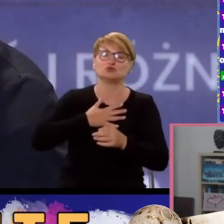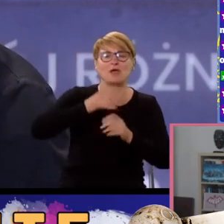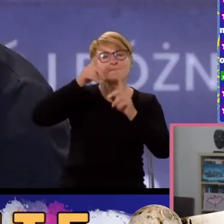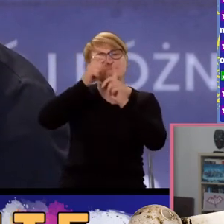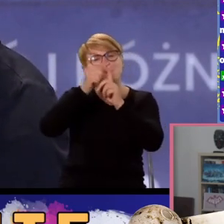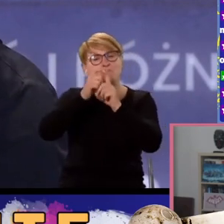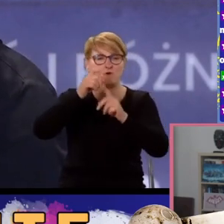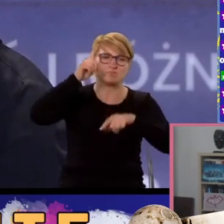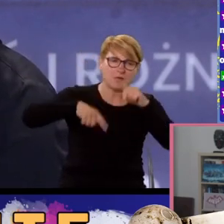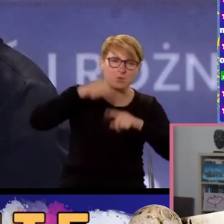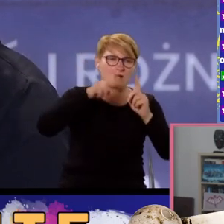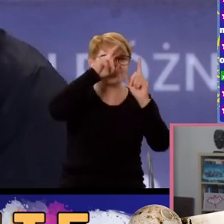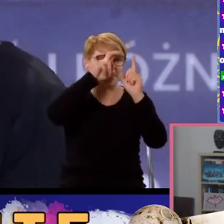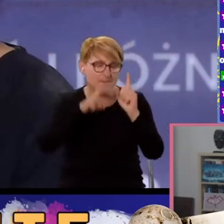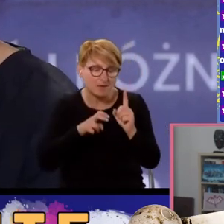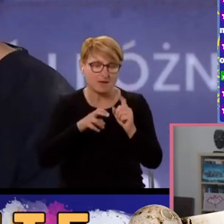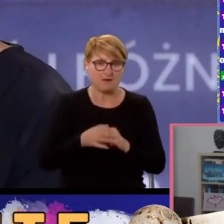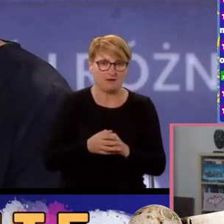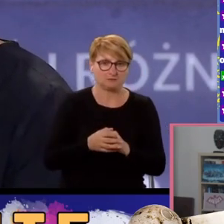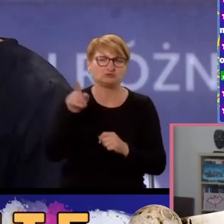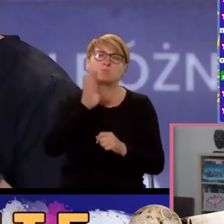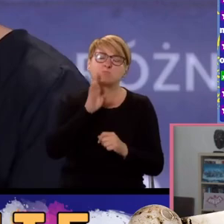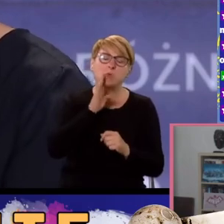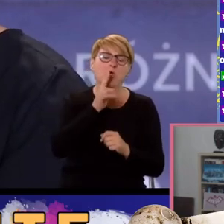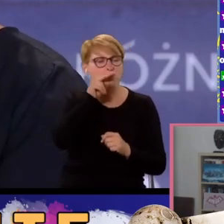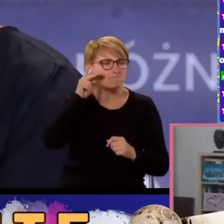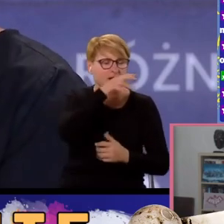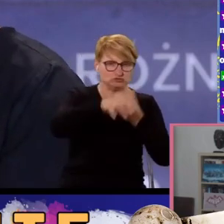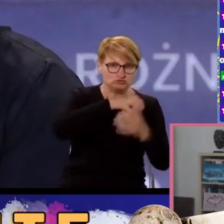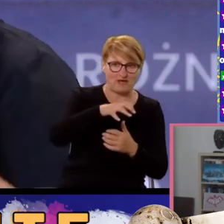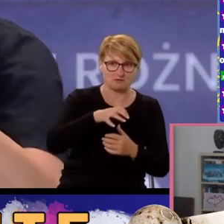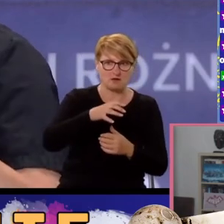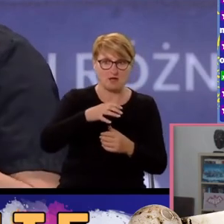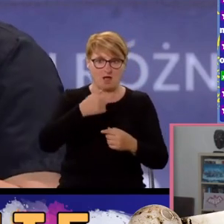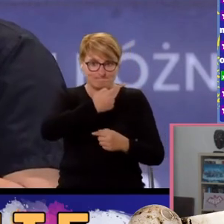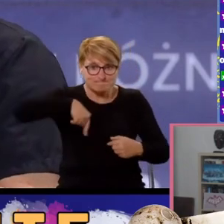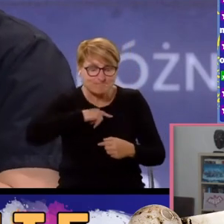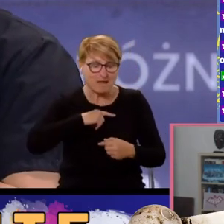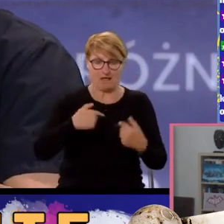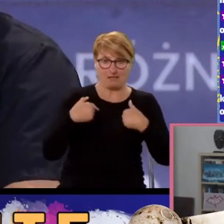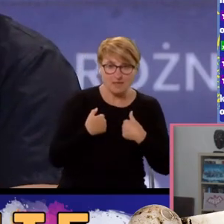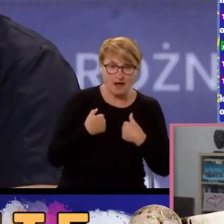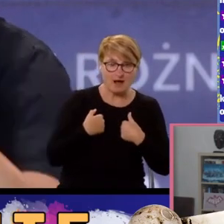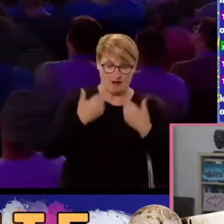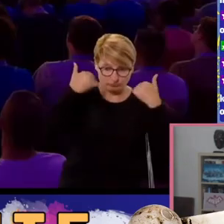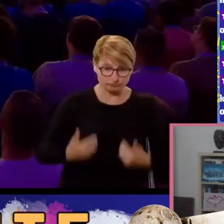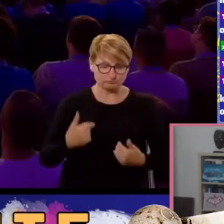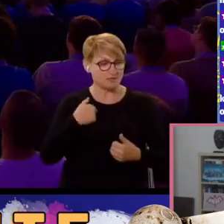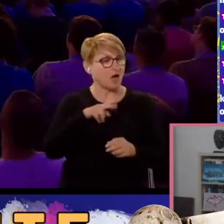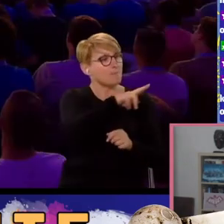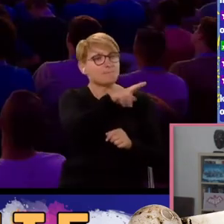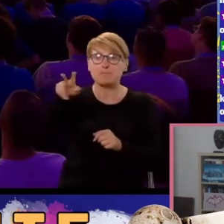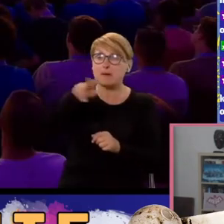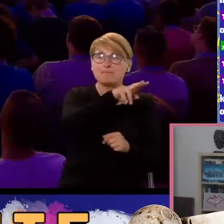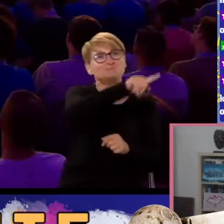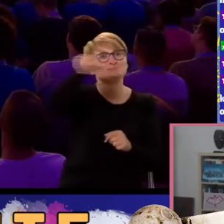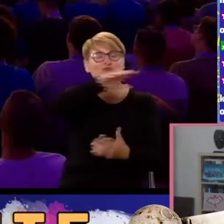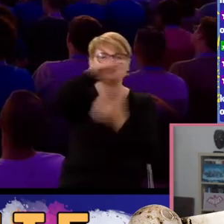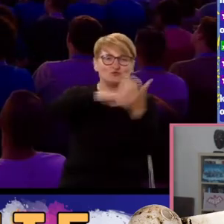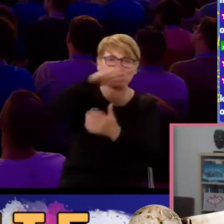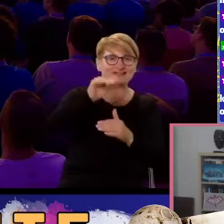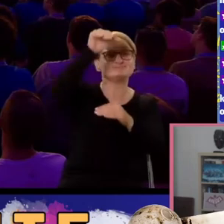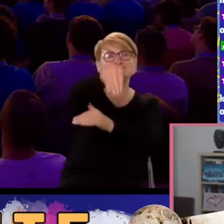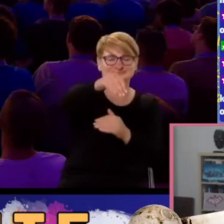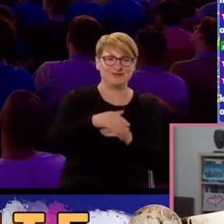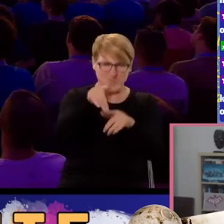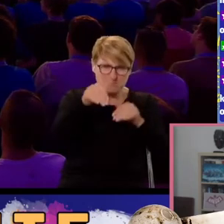Mamy bardzo podobną wizję świata. Znaczy jesteśmy my, nasze ja, jest jakiś, to jest podmiot, który ogląda ten świat. Ten świat jest obiektywny, istnieje